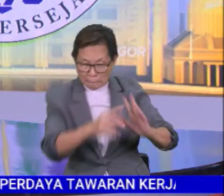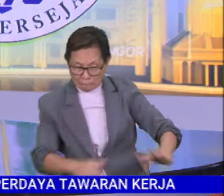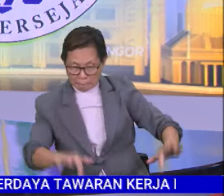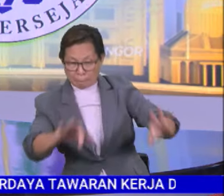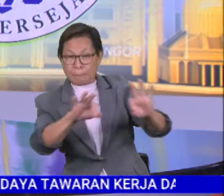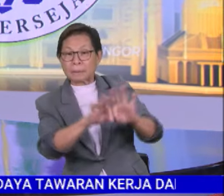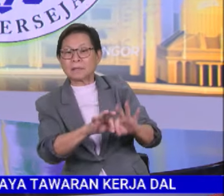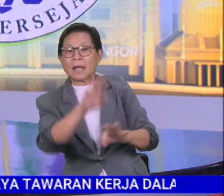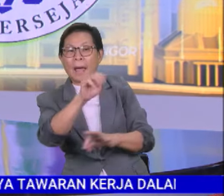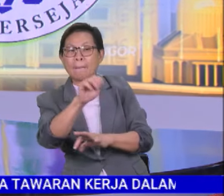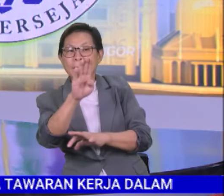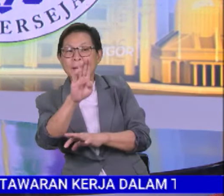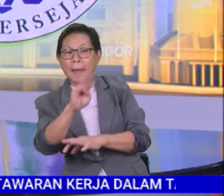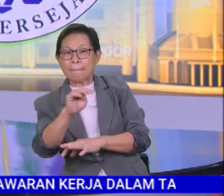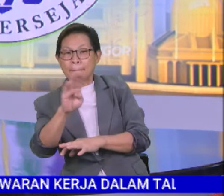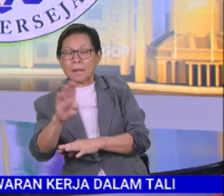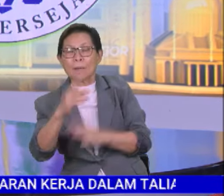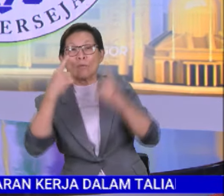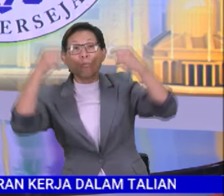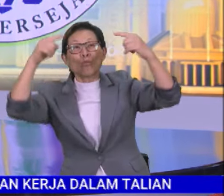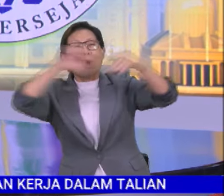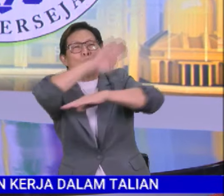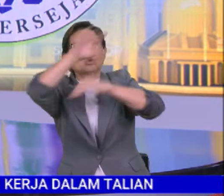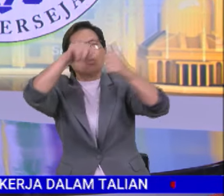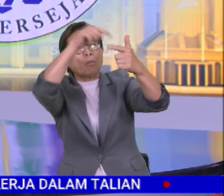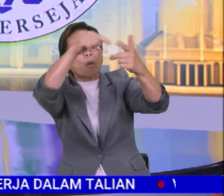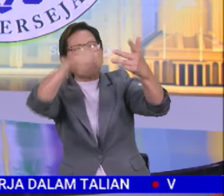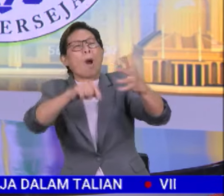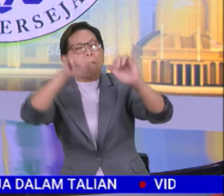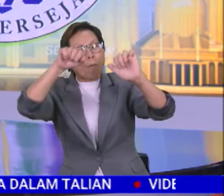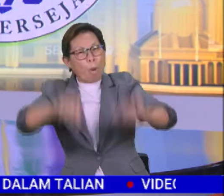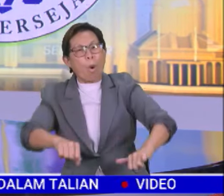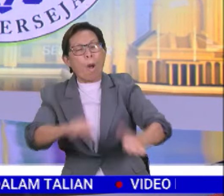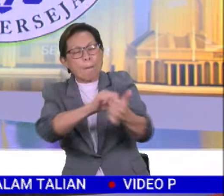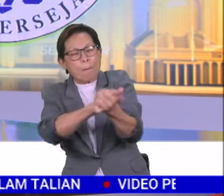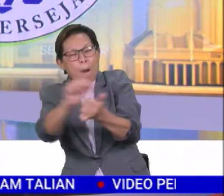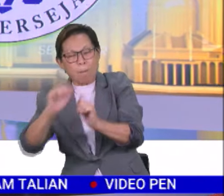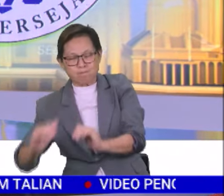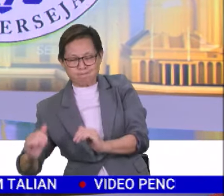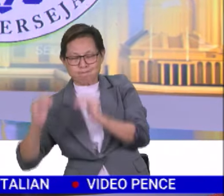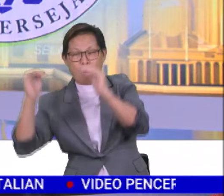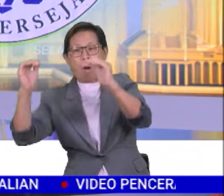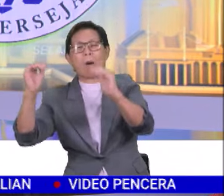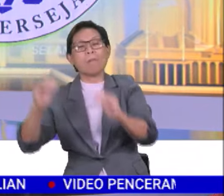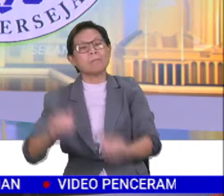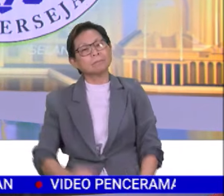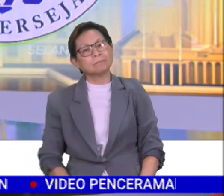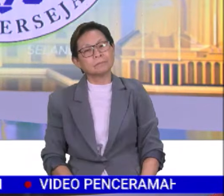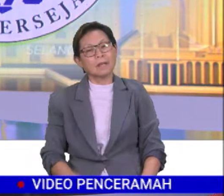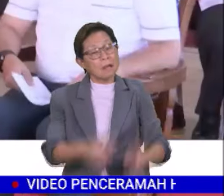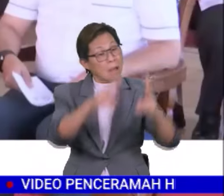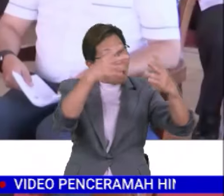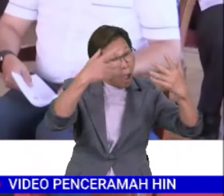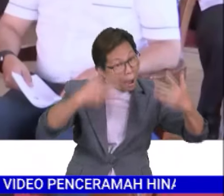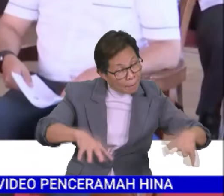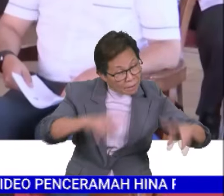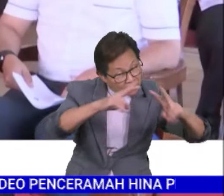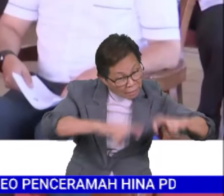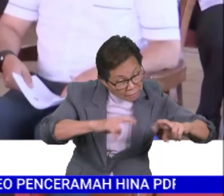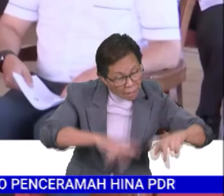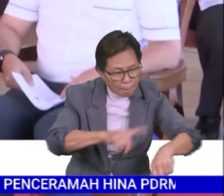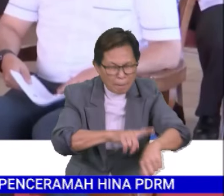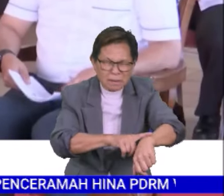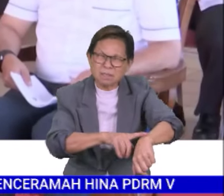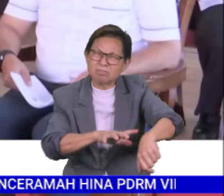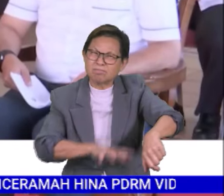MBMB dapat mencapai segala kriteria yang melayakkannya untuk dinaik taraf. Selepas kajian yang dijangka mengambil